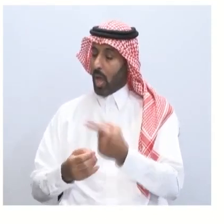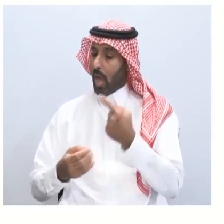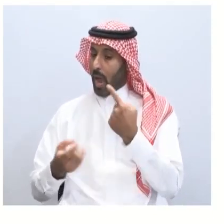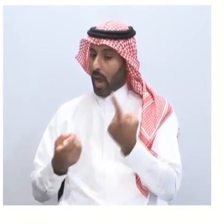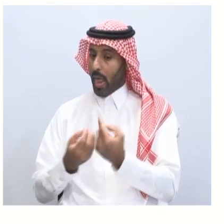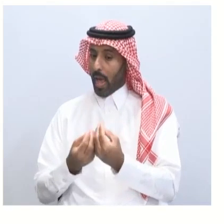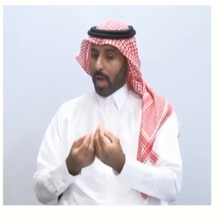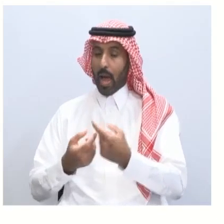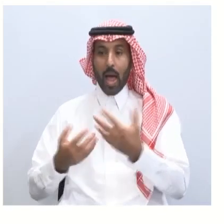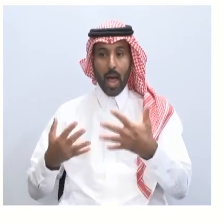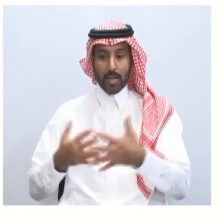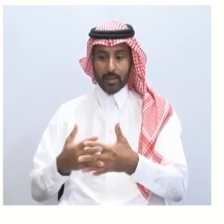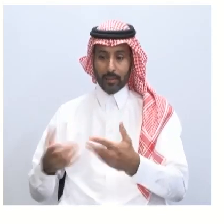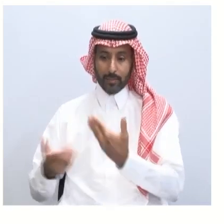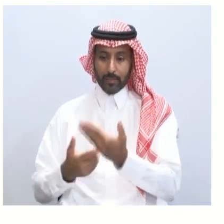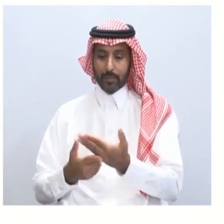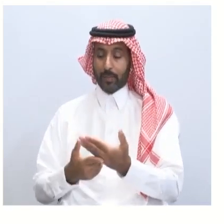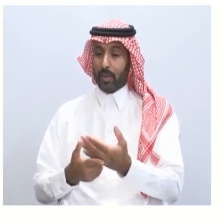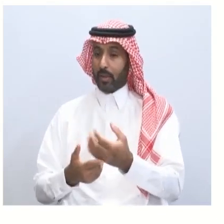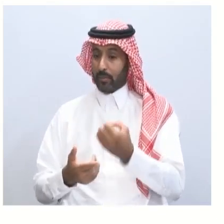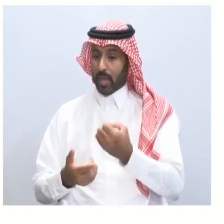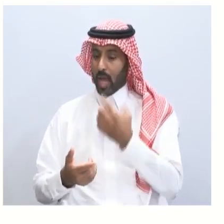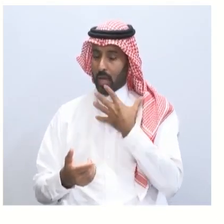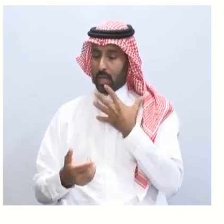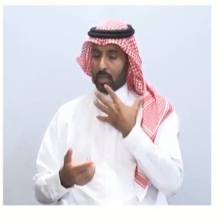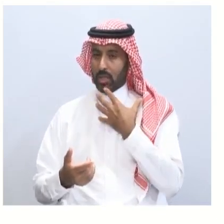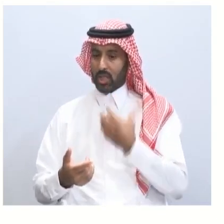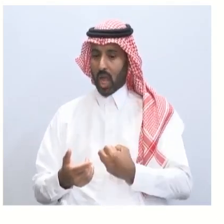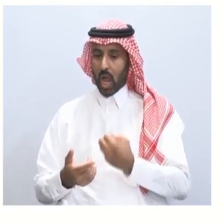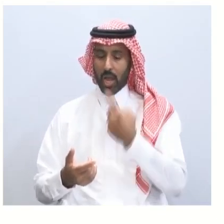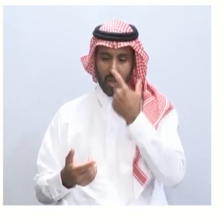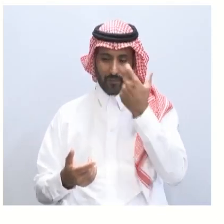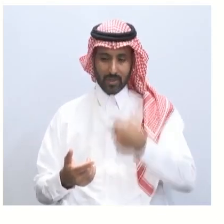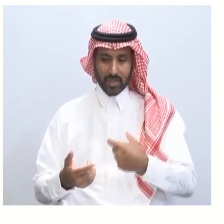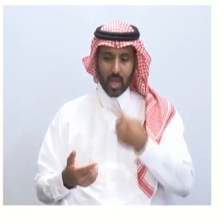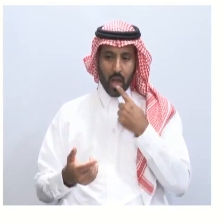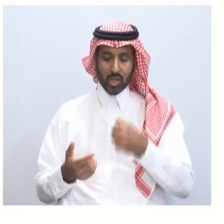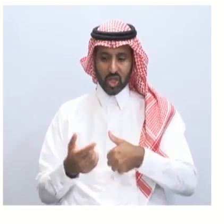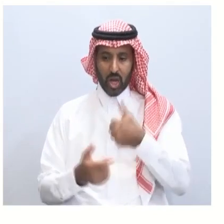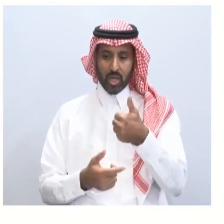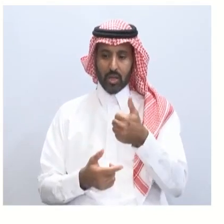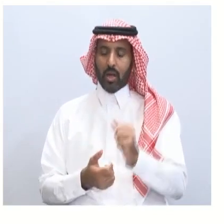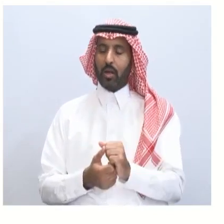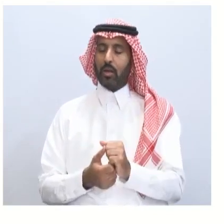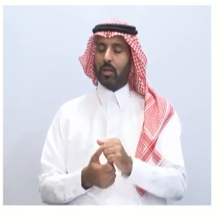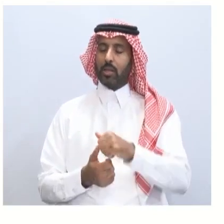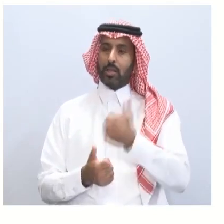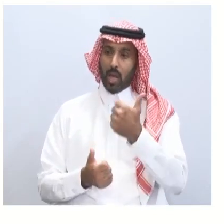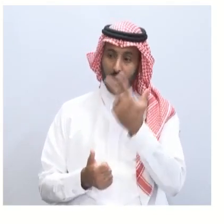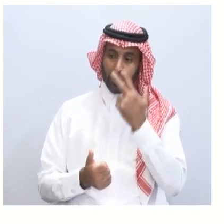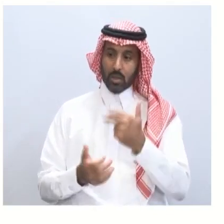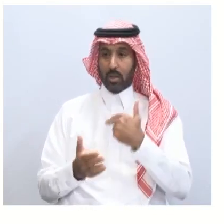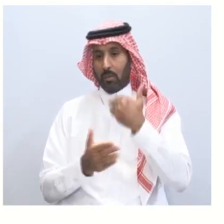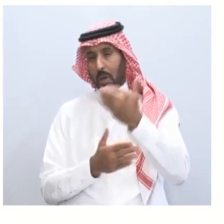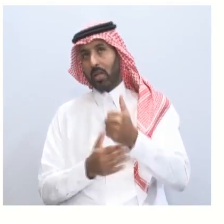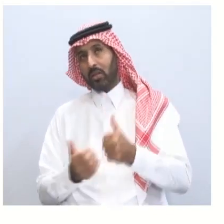علاقات خامسا امتلاك الصحه النفسيه الجيده سادسا التمتع بنظره